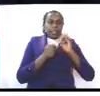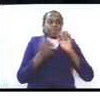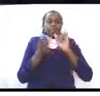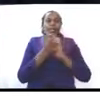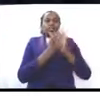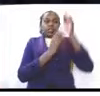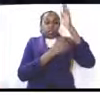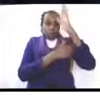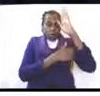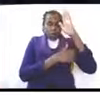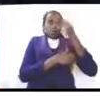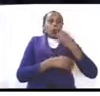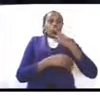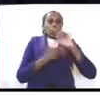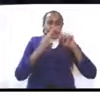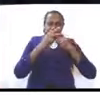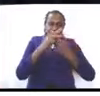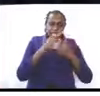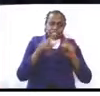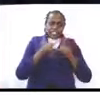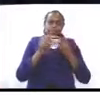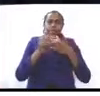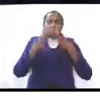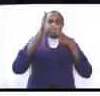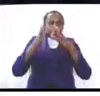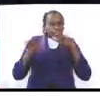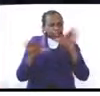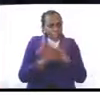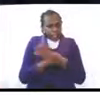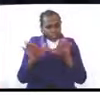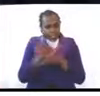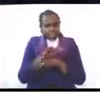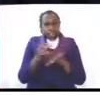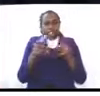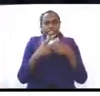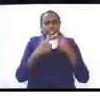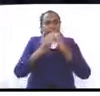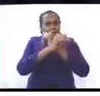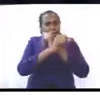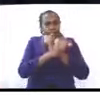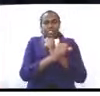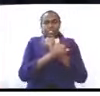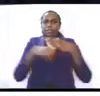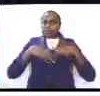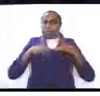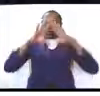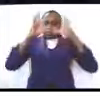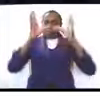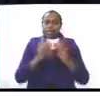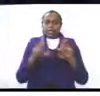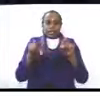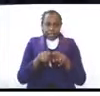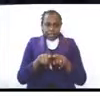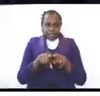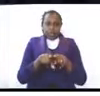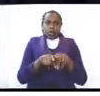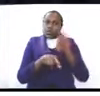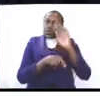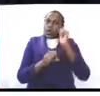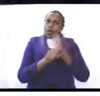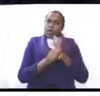wewe ndiwe mwenye ulinzi wote. Na usipolinda watu na dunia Mungu, kazi